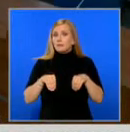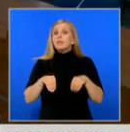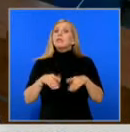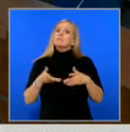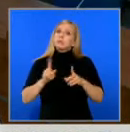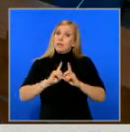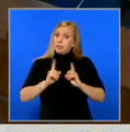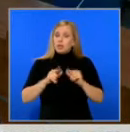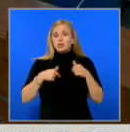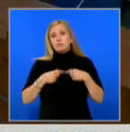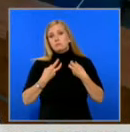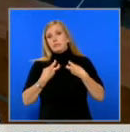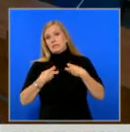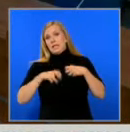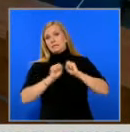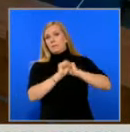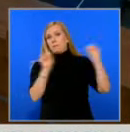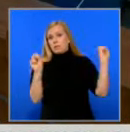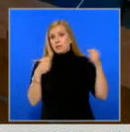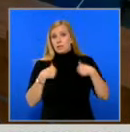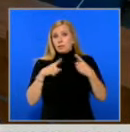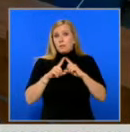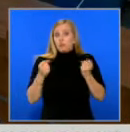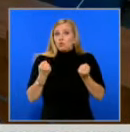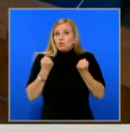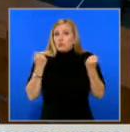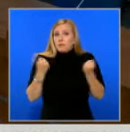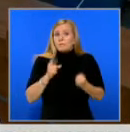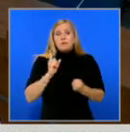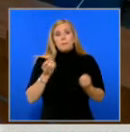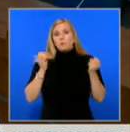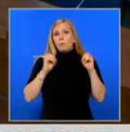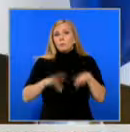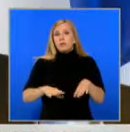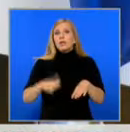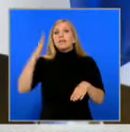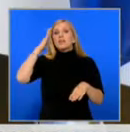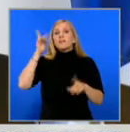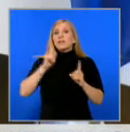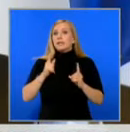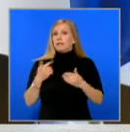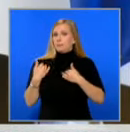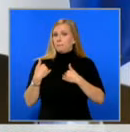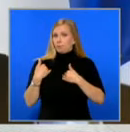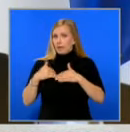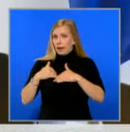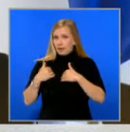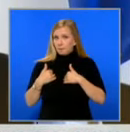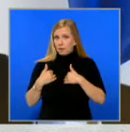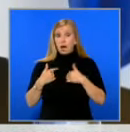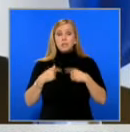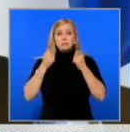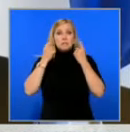българският производител е на ръба на оцеляването ние няма да допуснем повече държавата да не застава зад гърба ни аз действително съм изненадан че